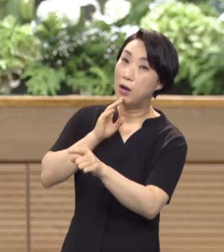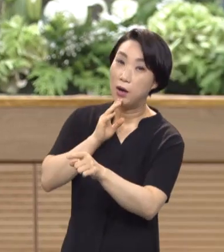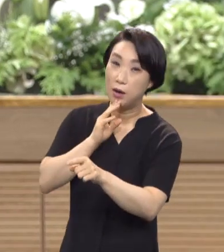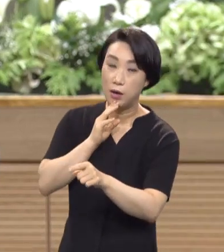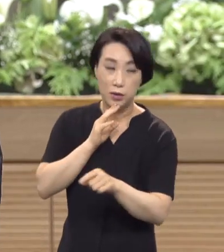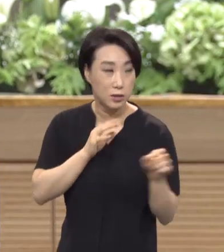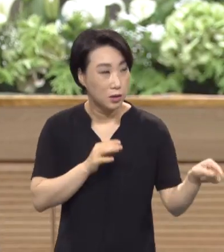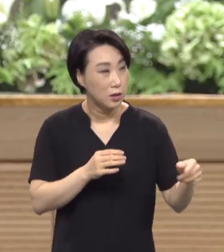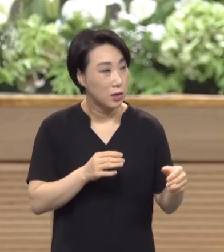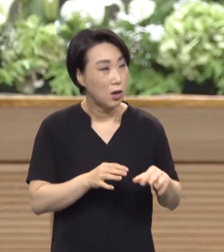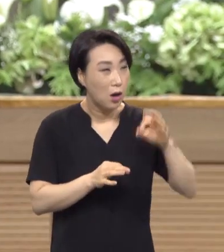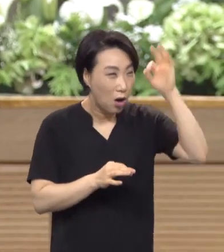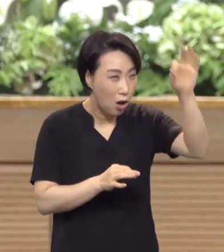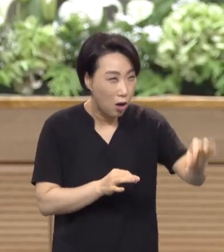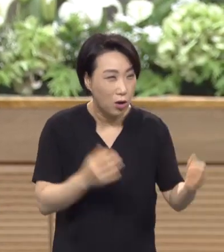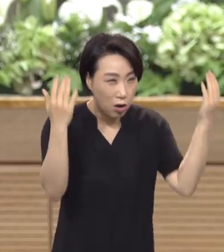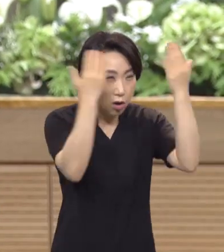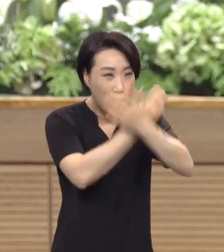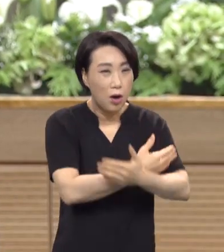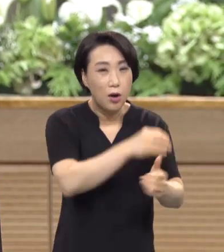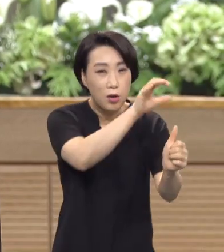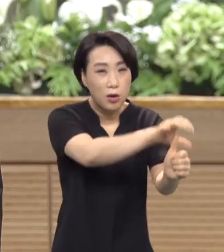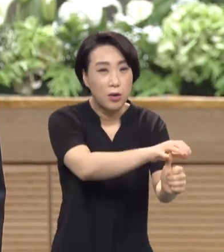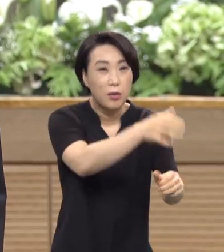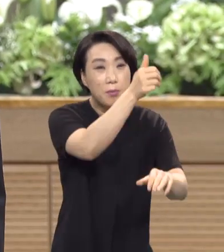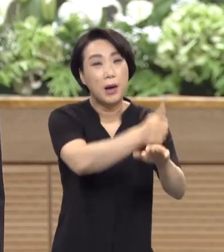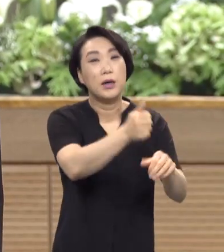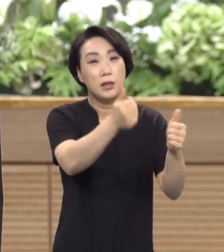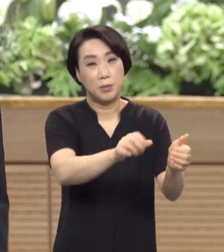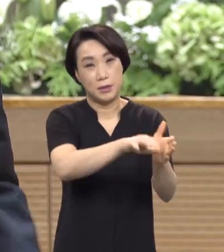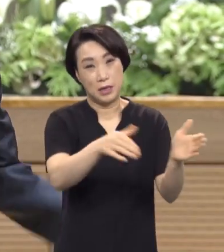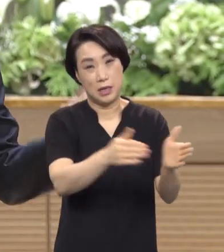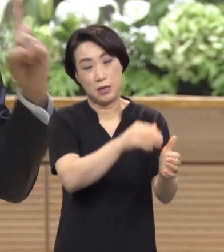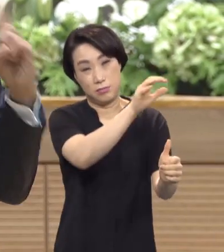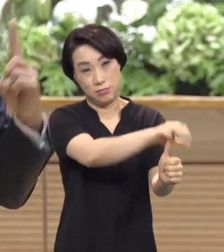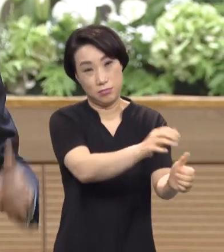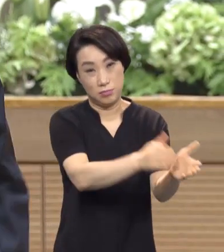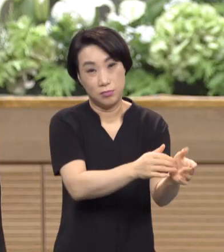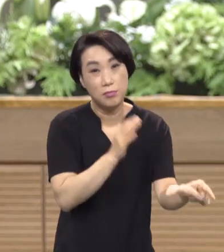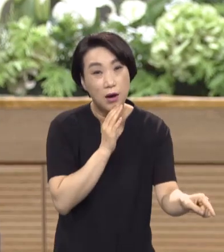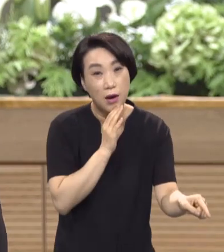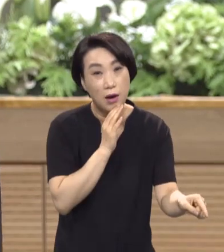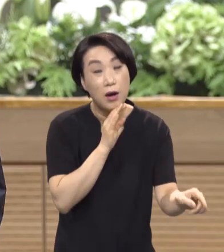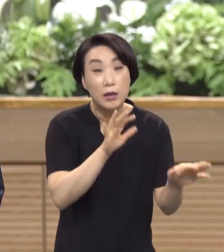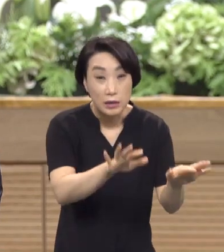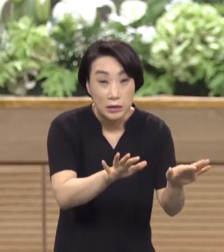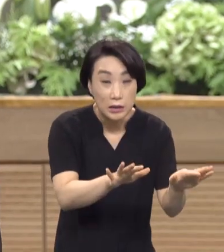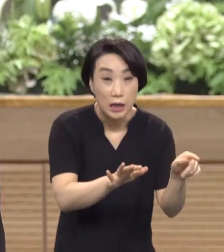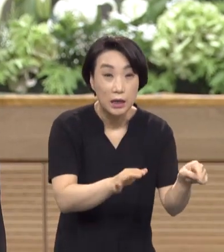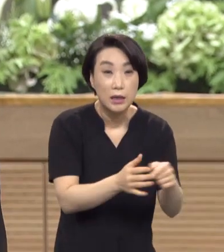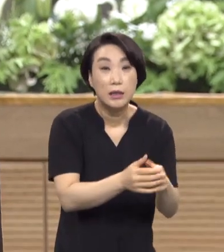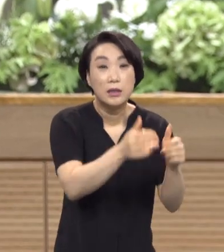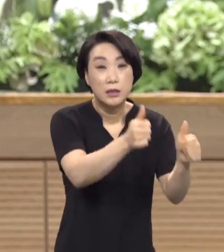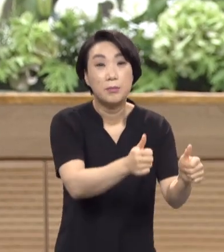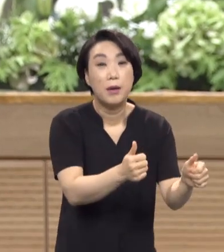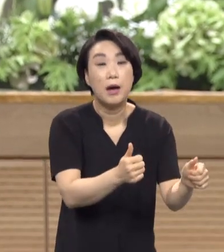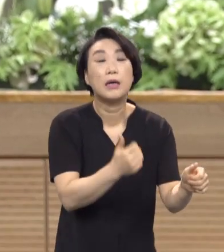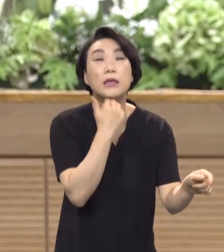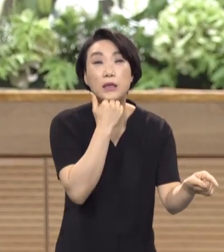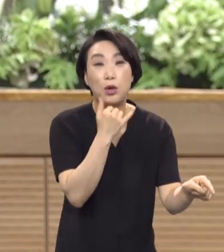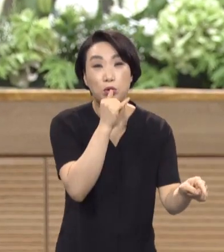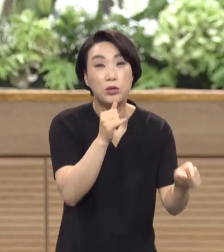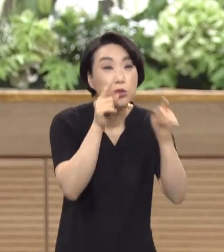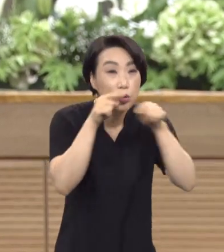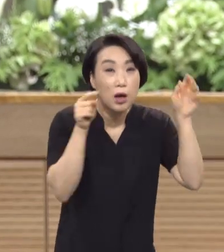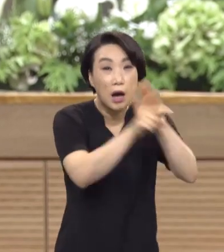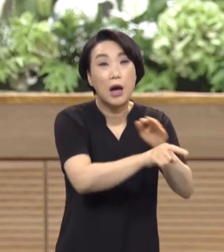그는 흑암의 영원한 절박에 큰날의 심판때까지 갇혀서 이제는 그는 이제 심판만 기다려 지옥